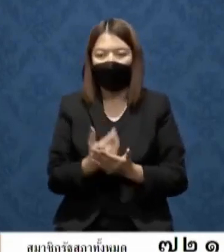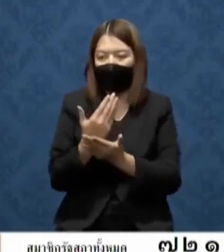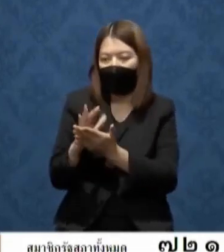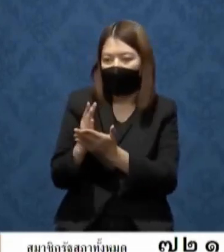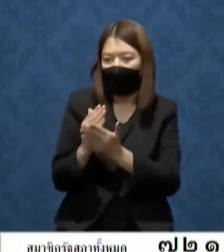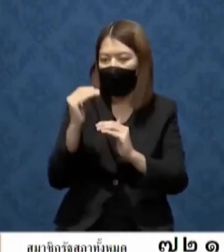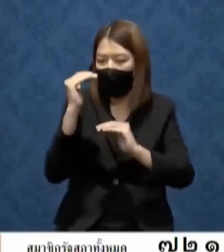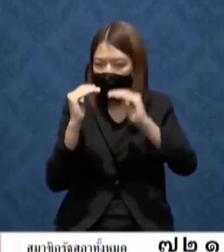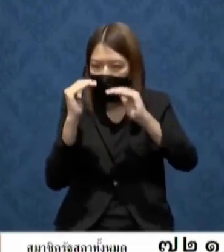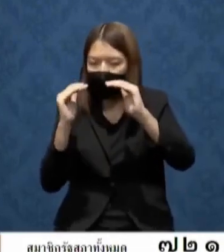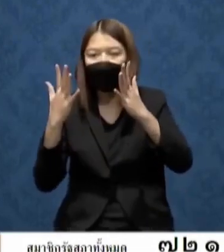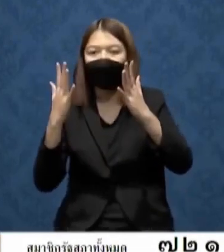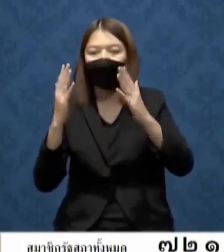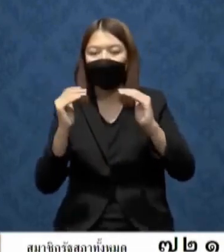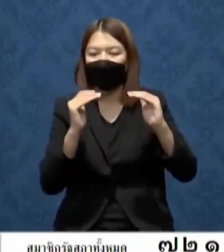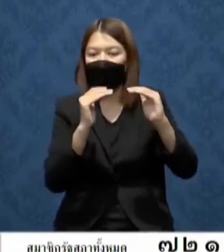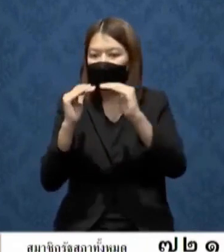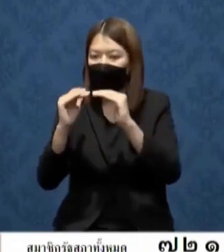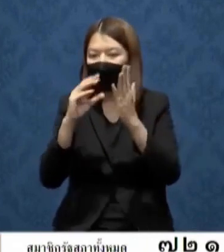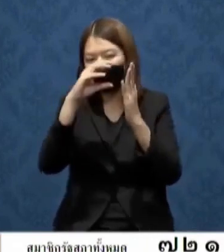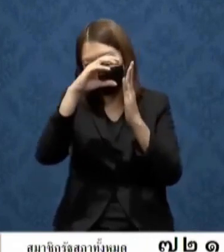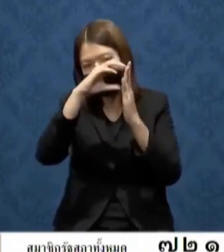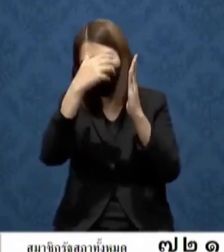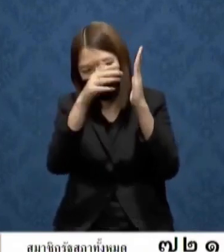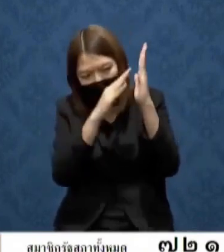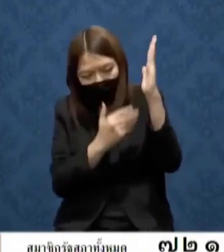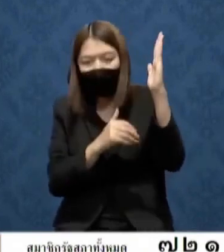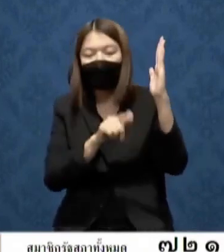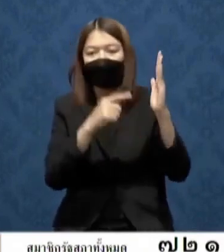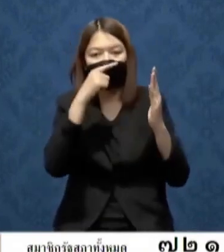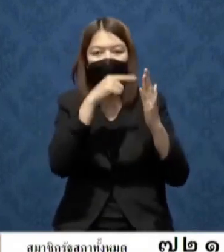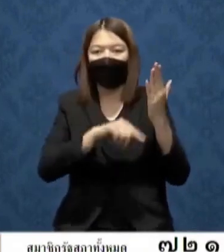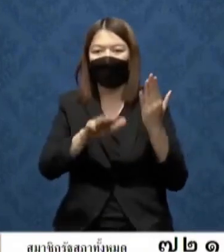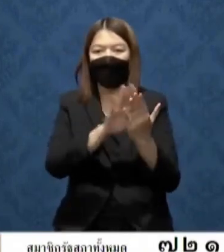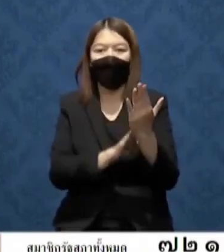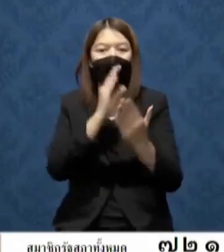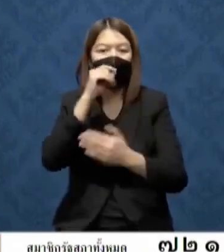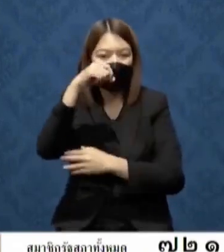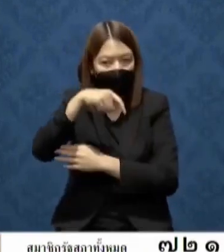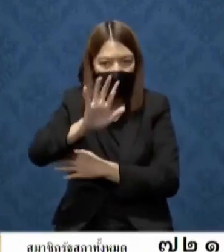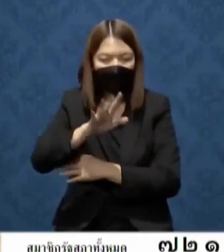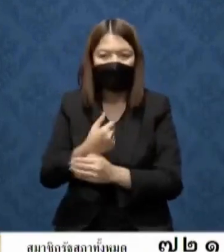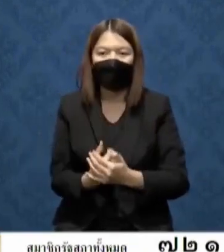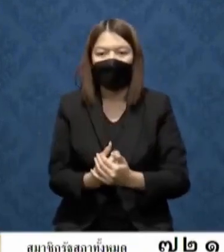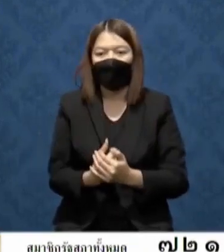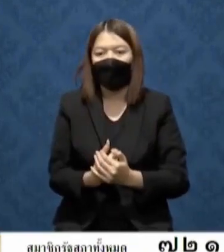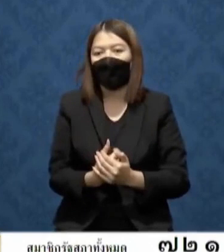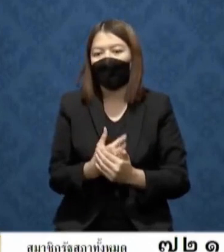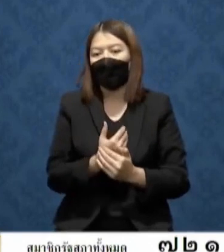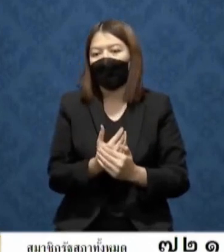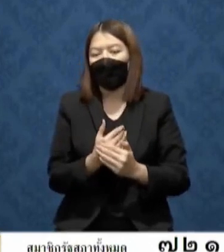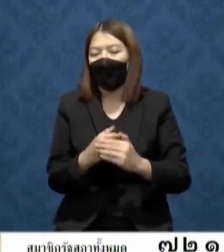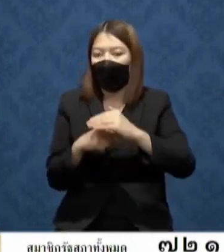ารลดความเหลือมล้ำให้กับแต่ละภมิภาคใประเทศไยผมจะไม่อภิปลายสามครับ ว่ามันคือการลดการ Cor